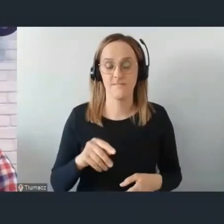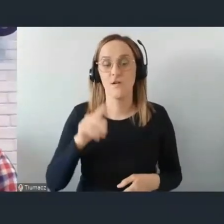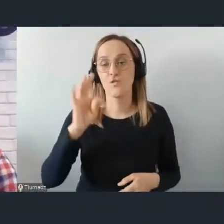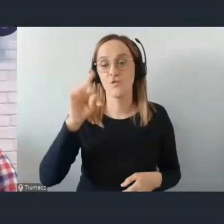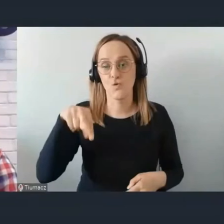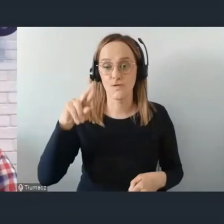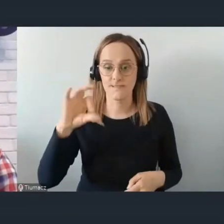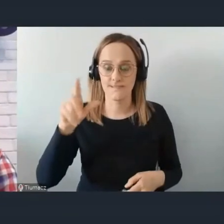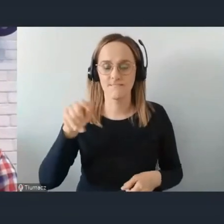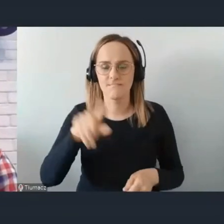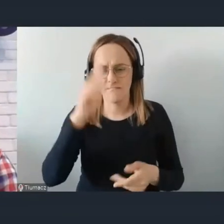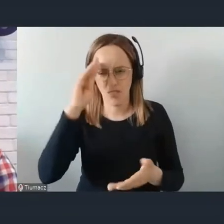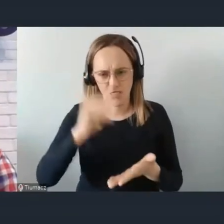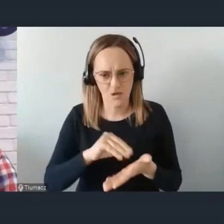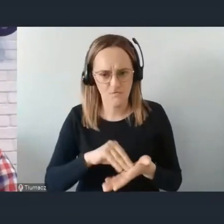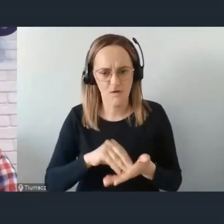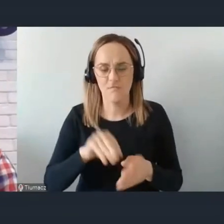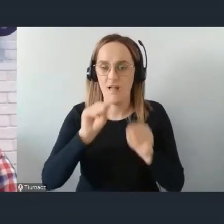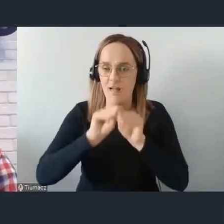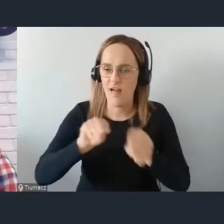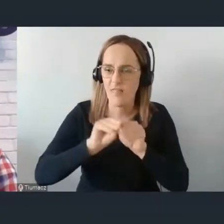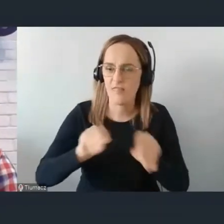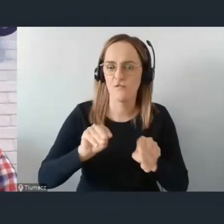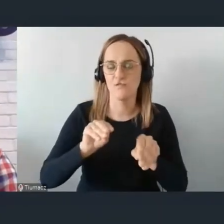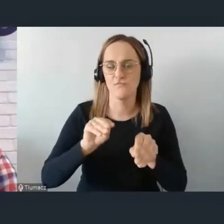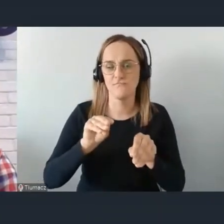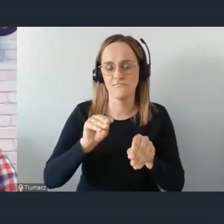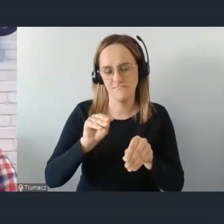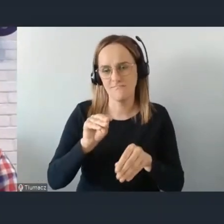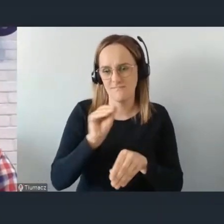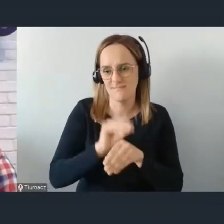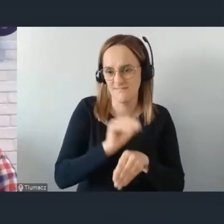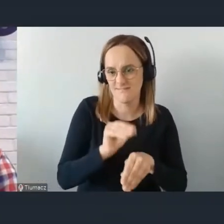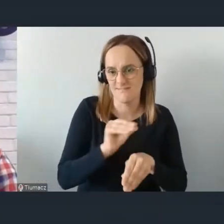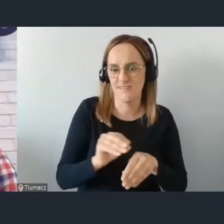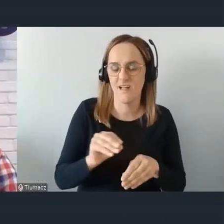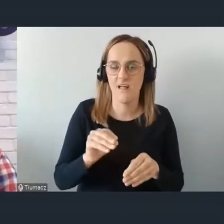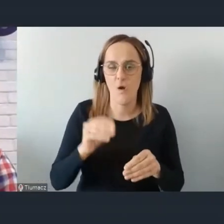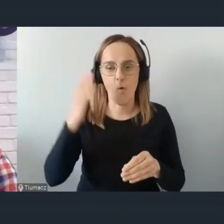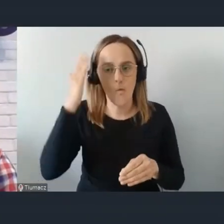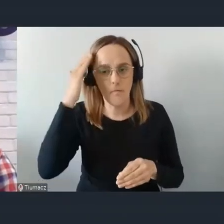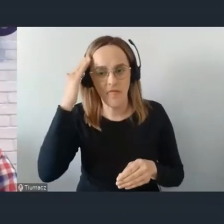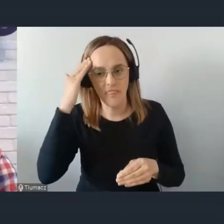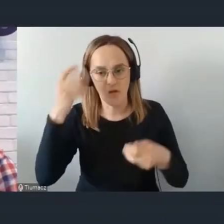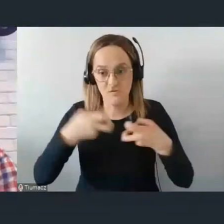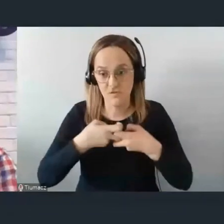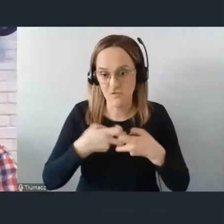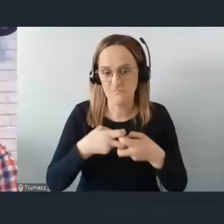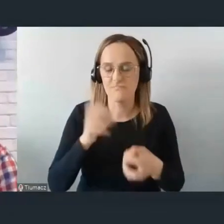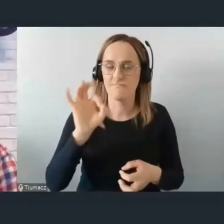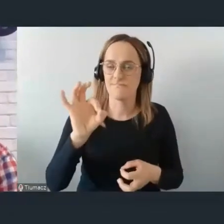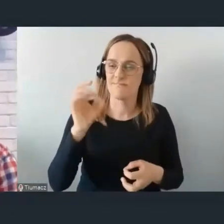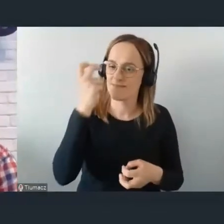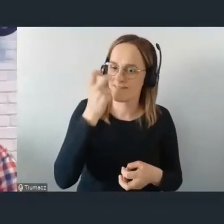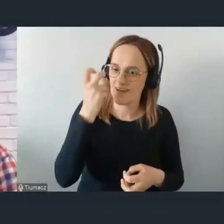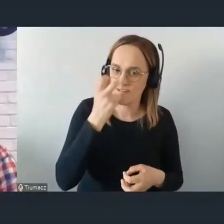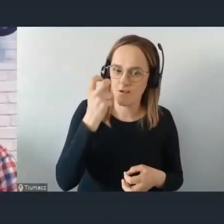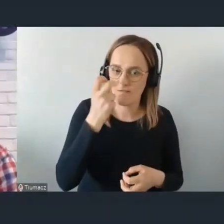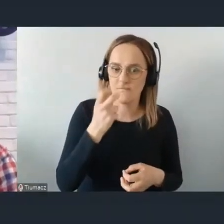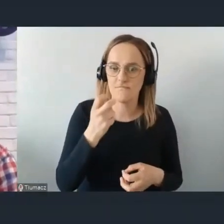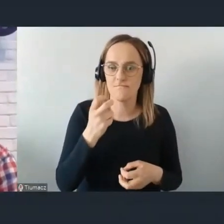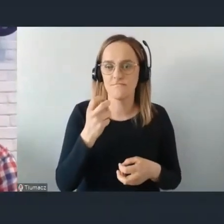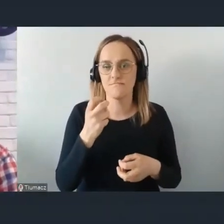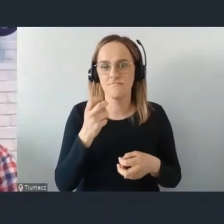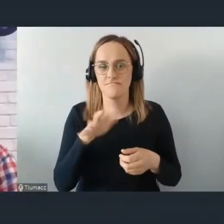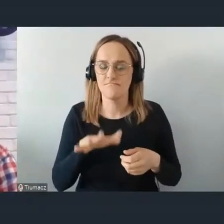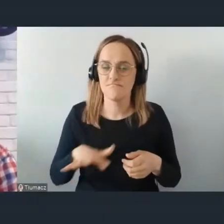jest doświadczonym edukatorem i trenerem umiejętności cyfrowych. Jego zainteresowania oscylują